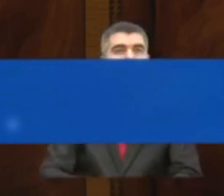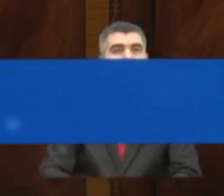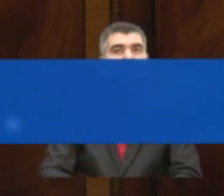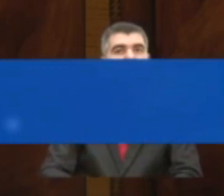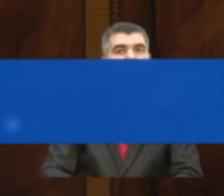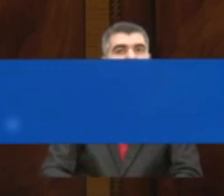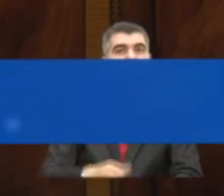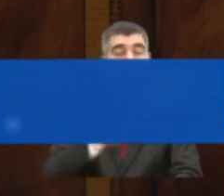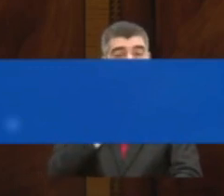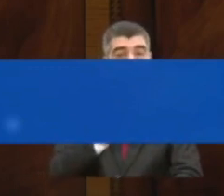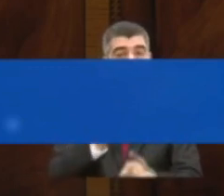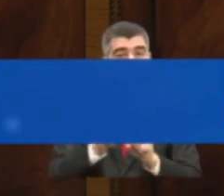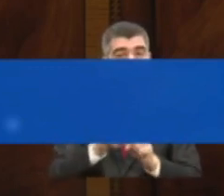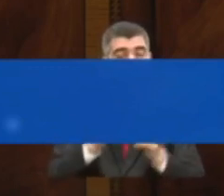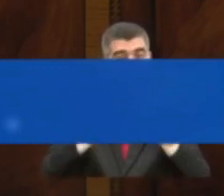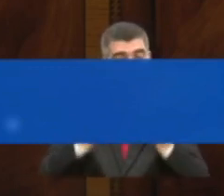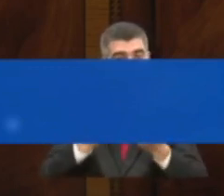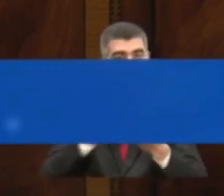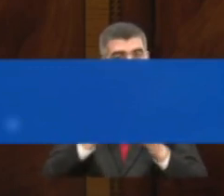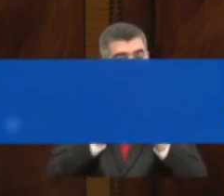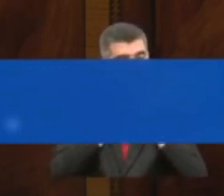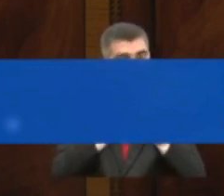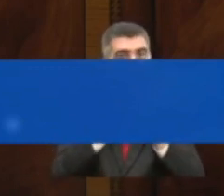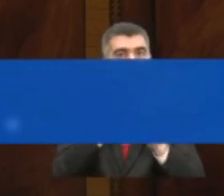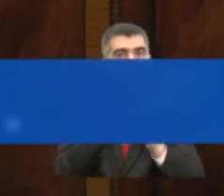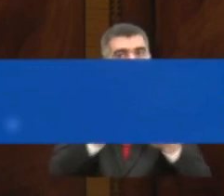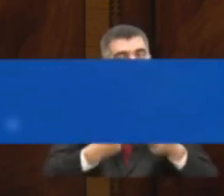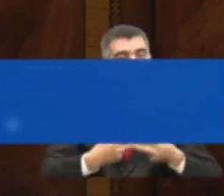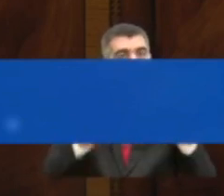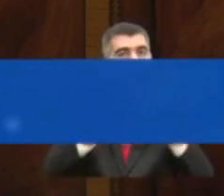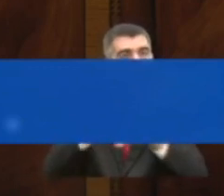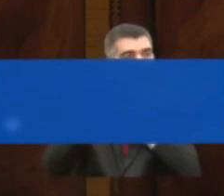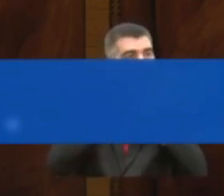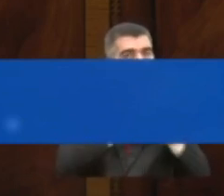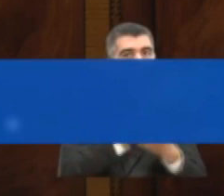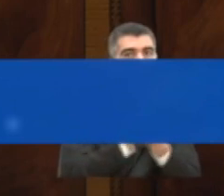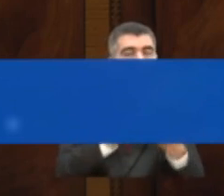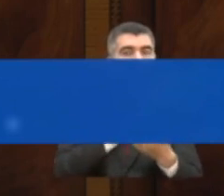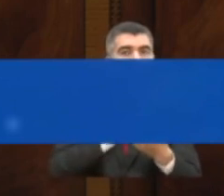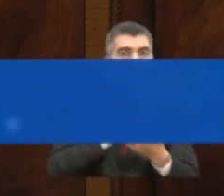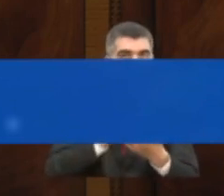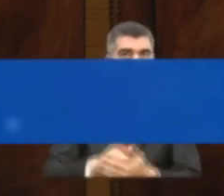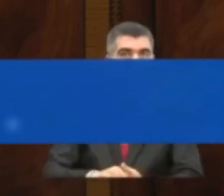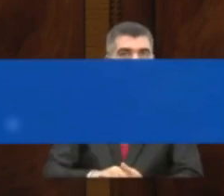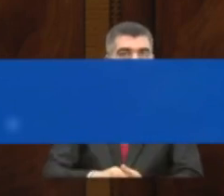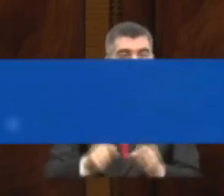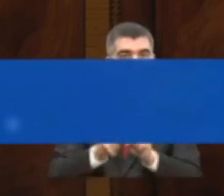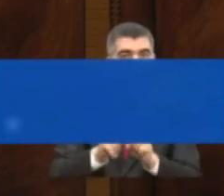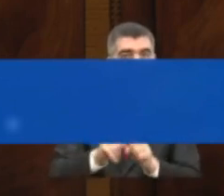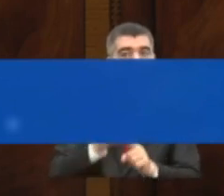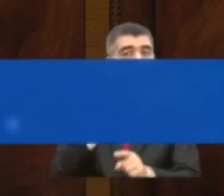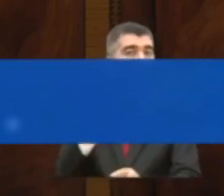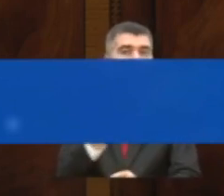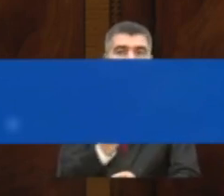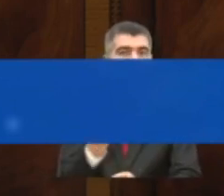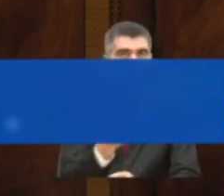أن أتوجه إلى شبابنا وشاباتنا حيثما كانوا باش نقول لهم بأن نحن نعتبركم رأس المال المغرب، أنتم